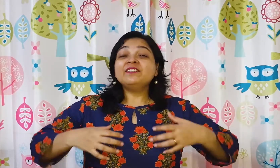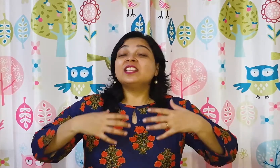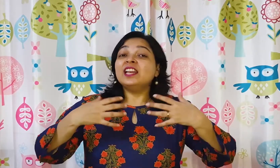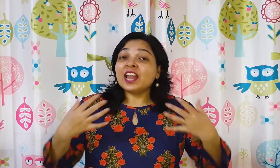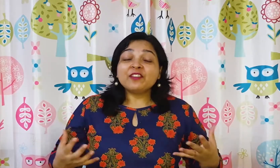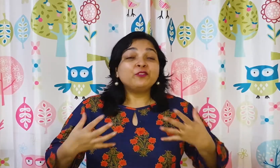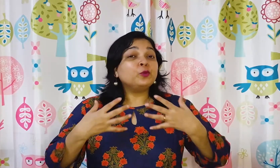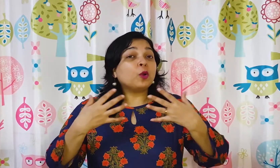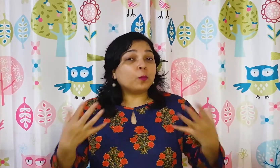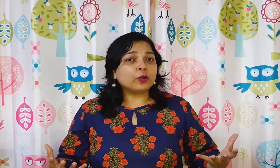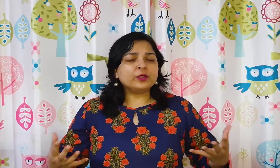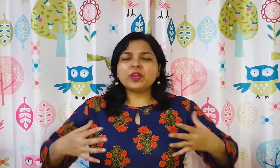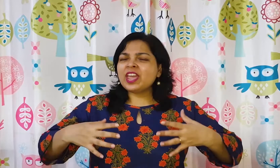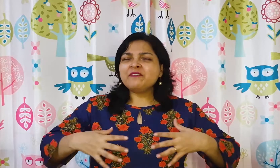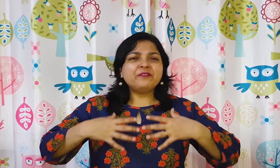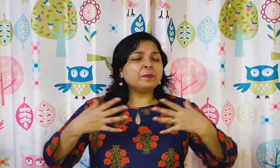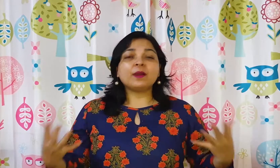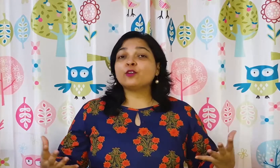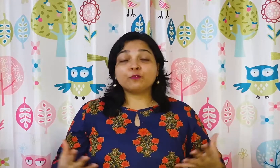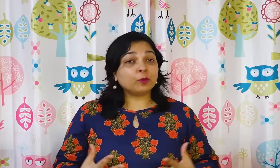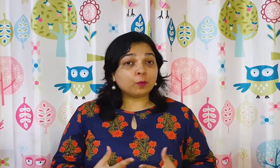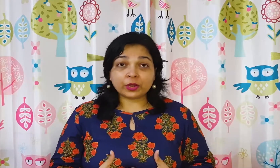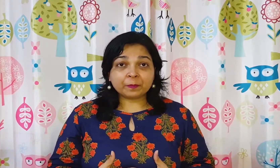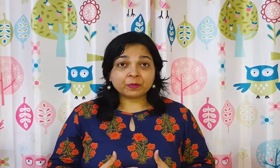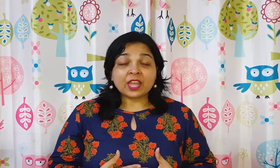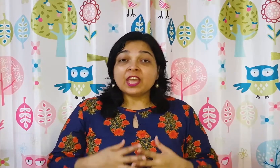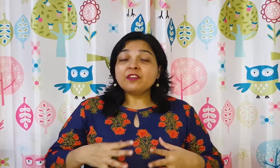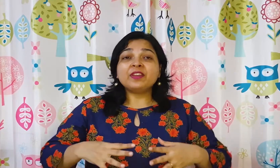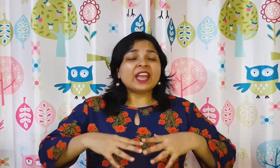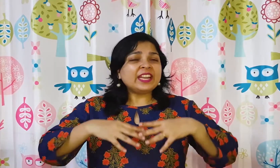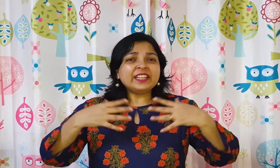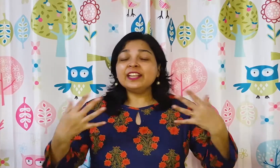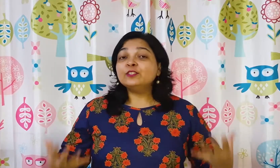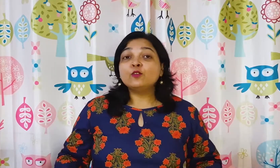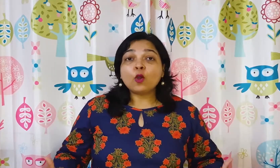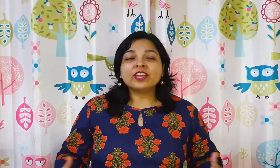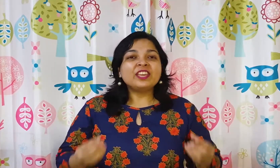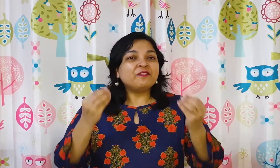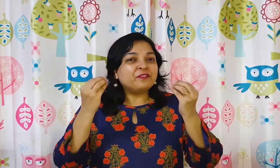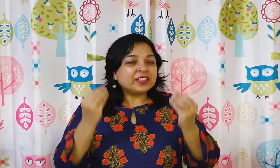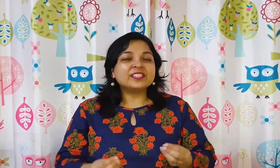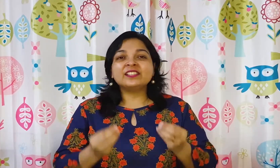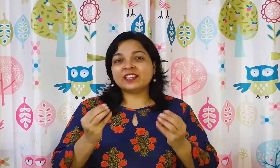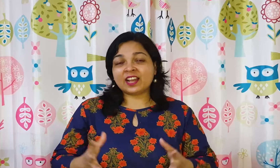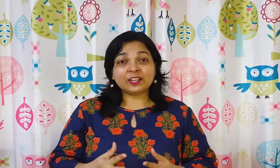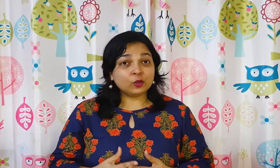educ மாற்றுவார் உங்களில் பிரைஜ்குபிடுவார் αποட